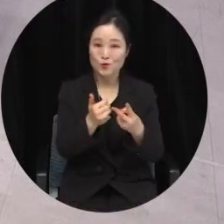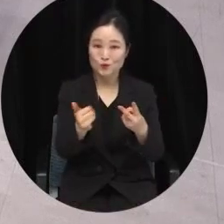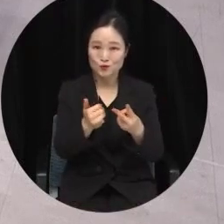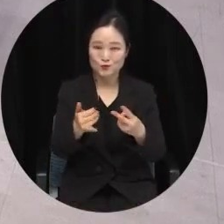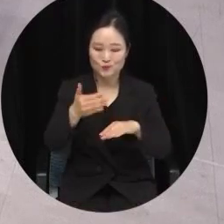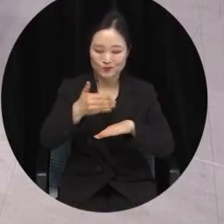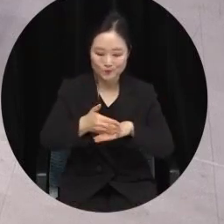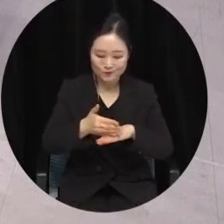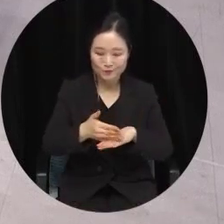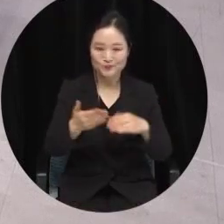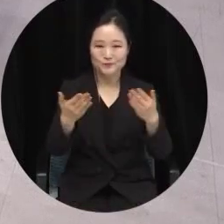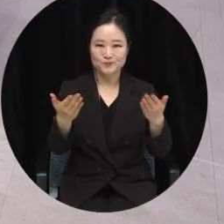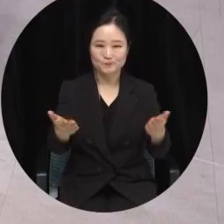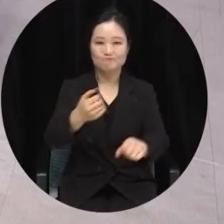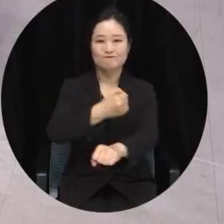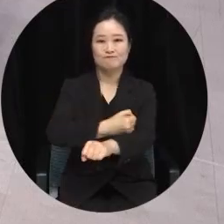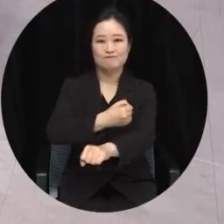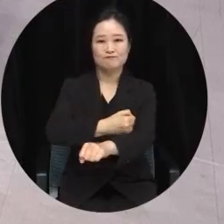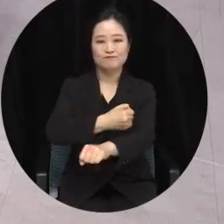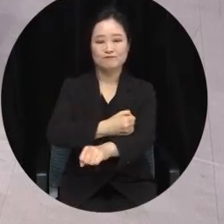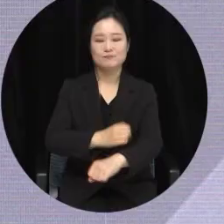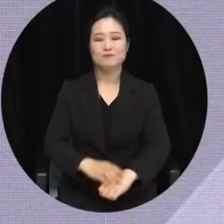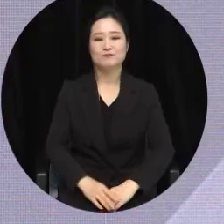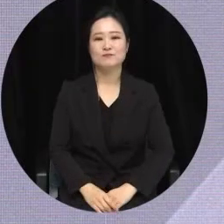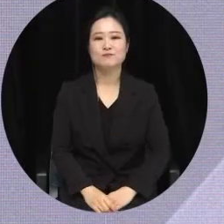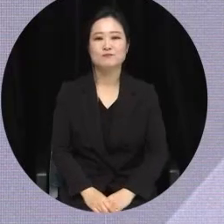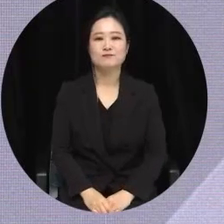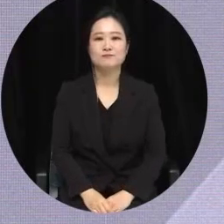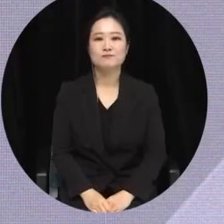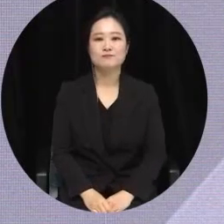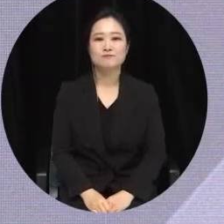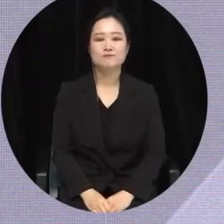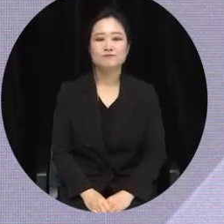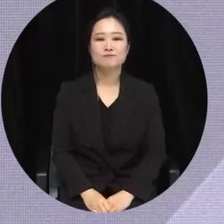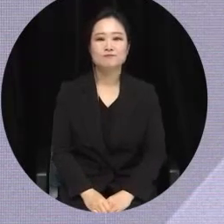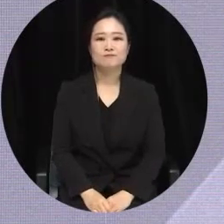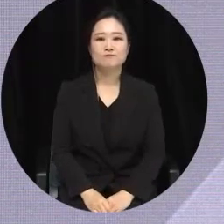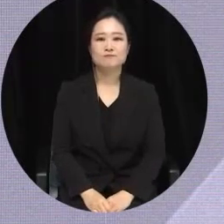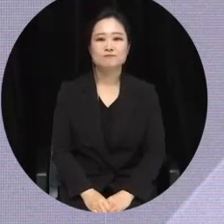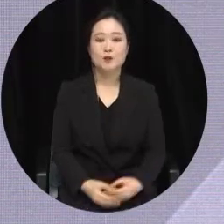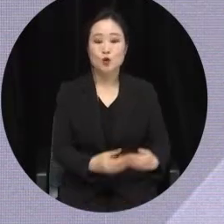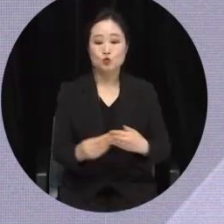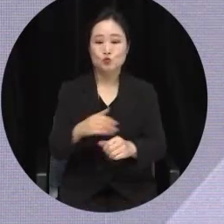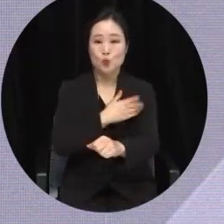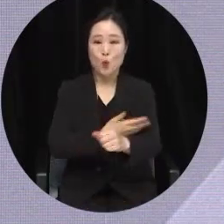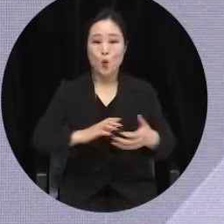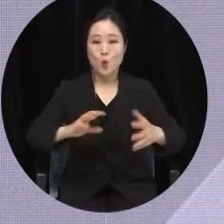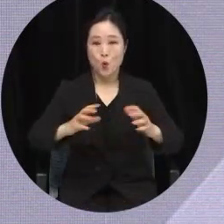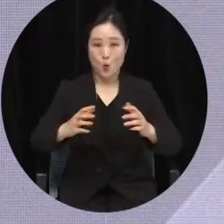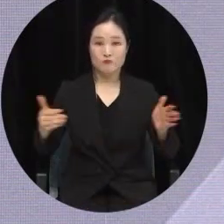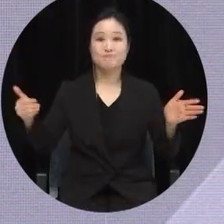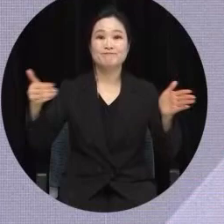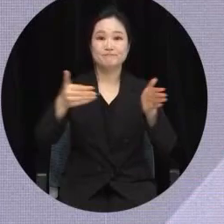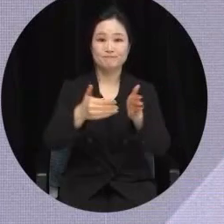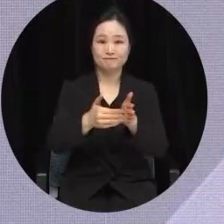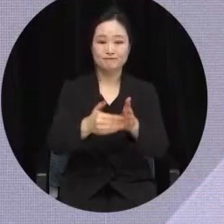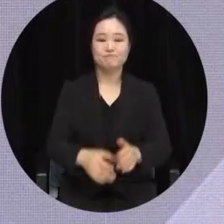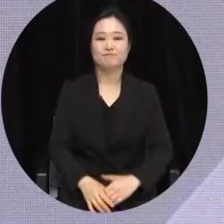모두 수고 많으셨습니다. 주도권 토론 여기서 마무리하겠습니다.